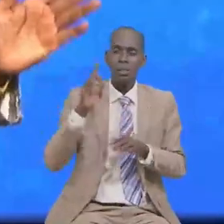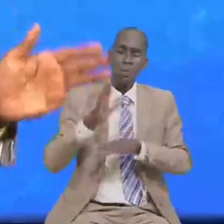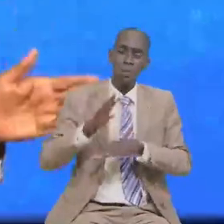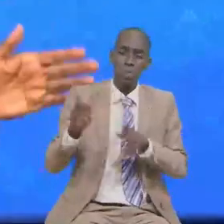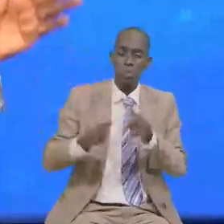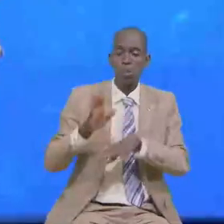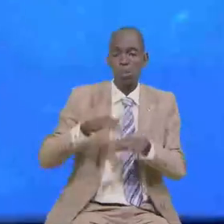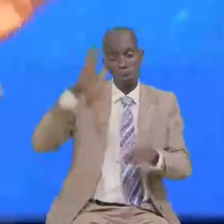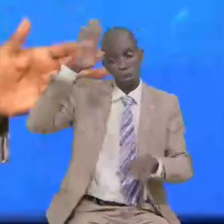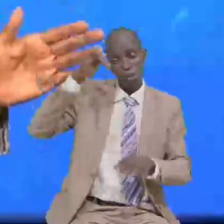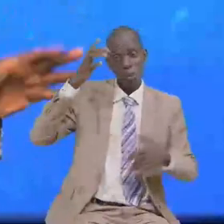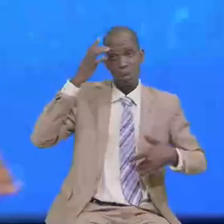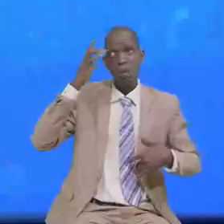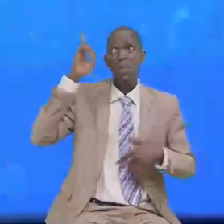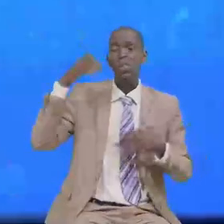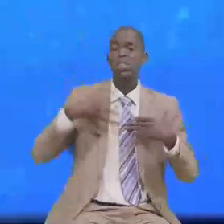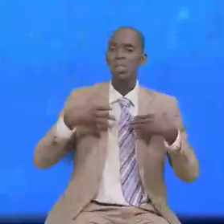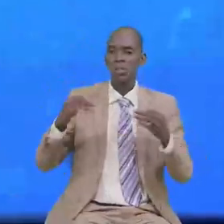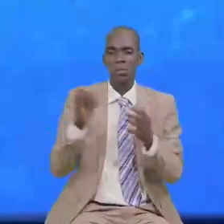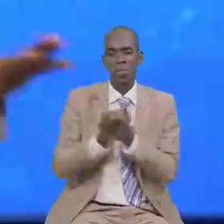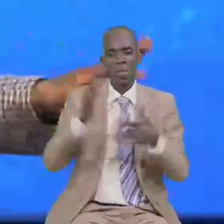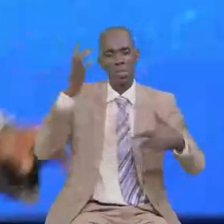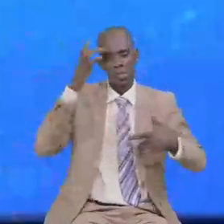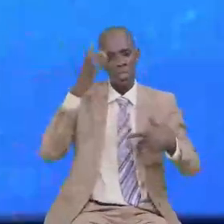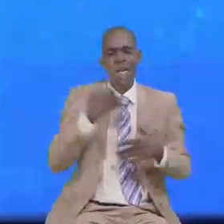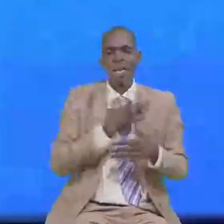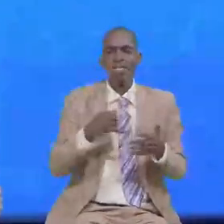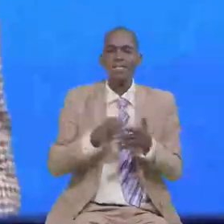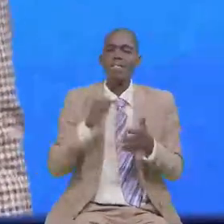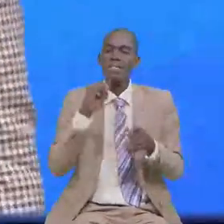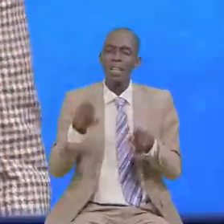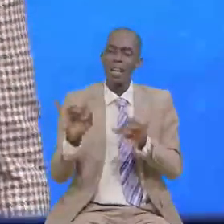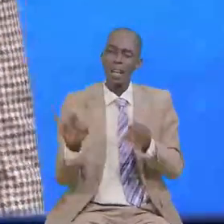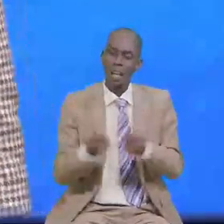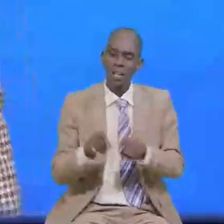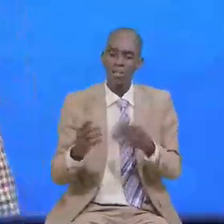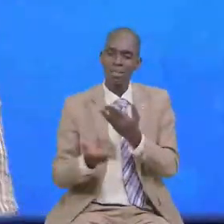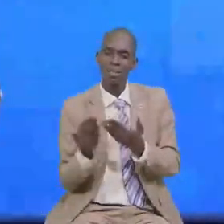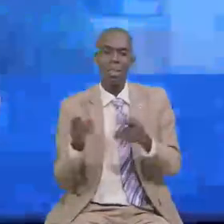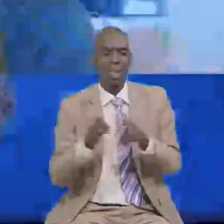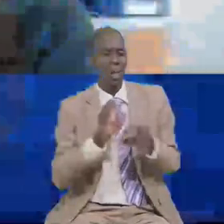chronique, incurable, il guérit la maladie là